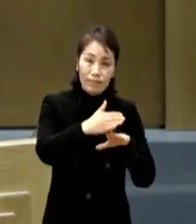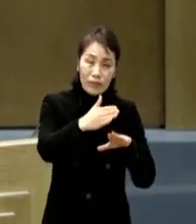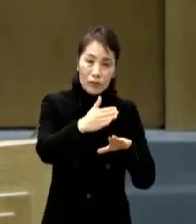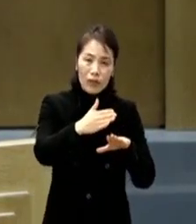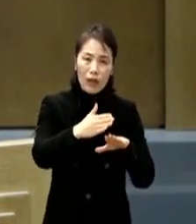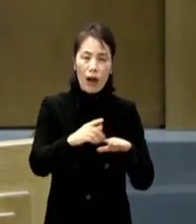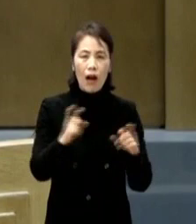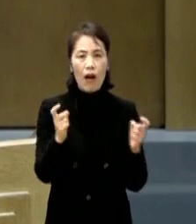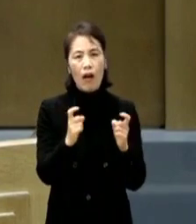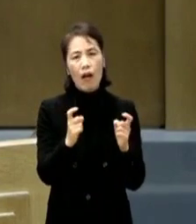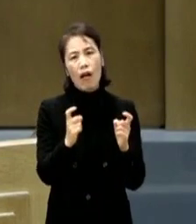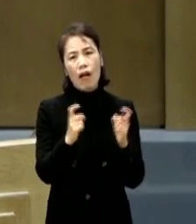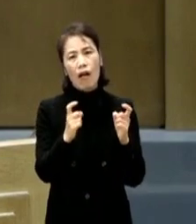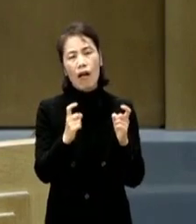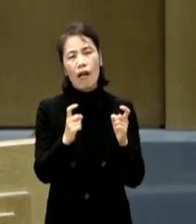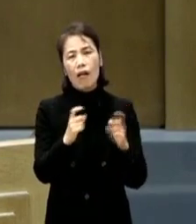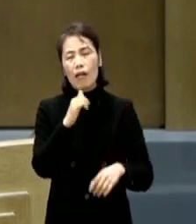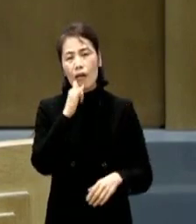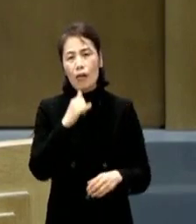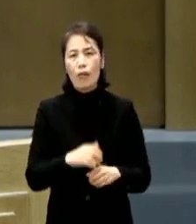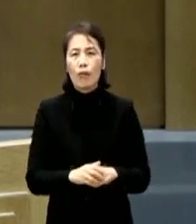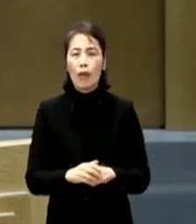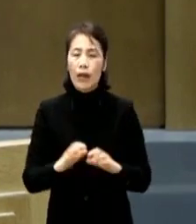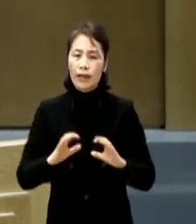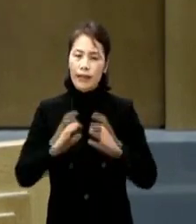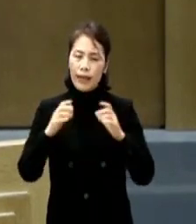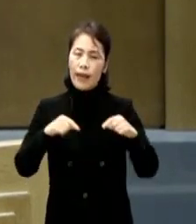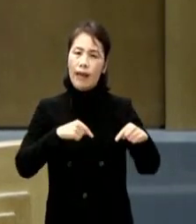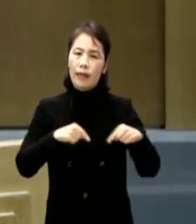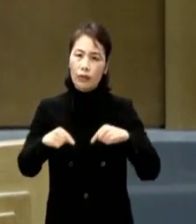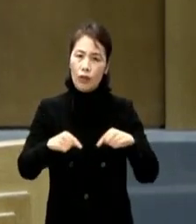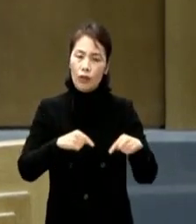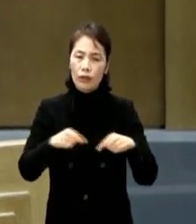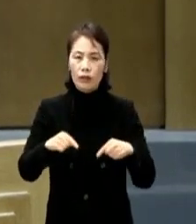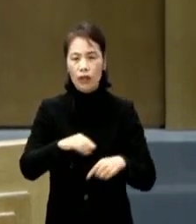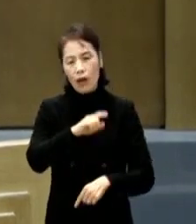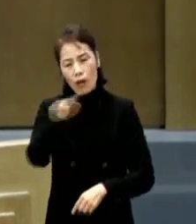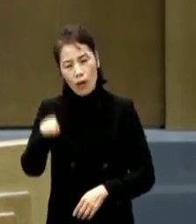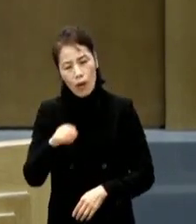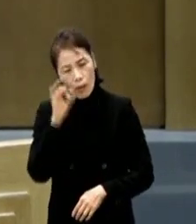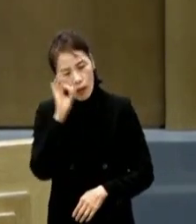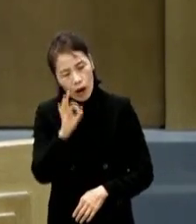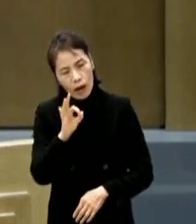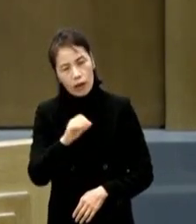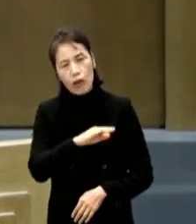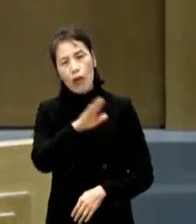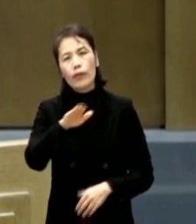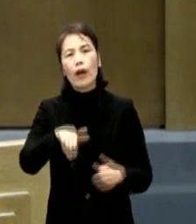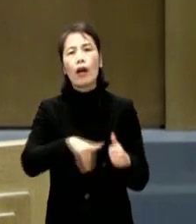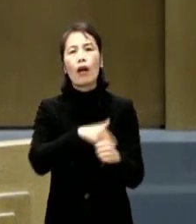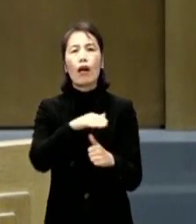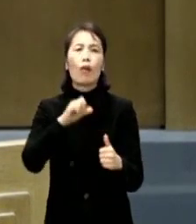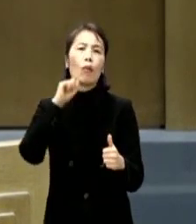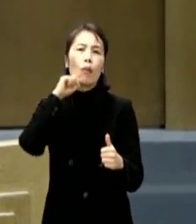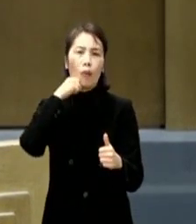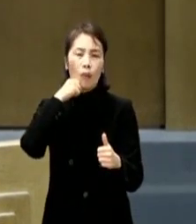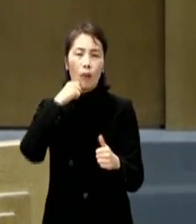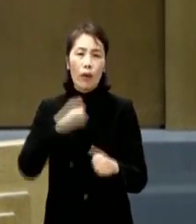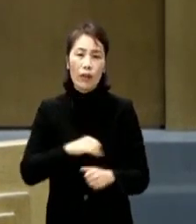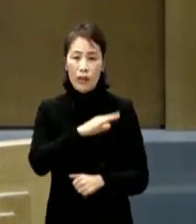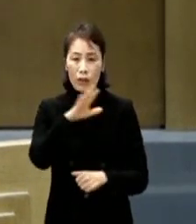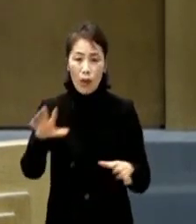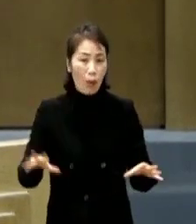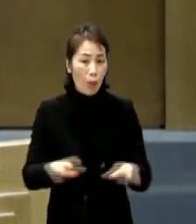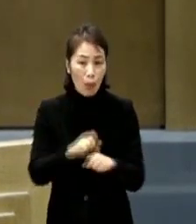상황은 악화일러이고 세계 정치와 경제 여건도 녹록지 않습니다. 이러한